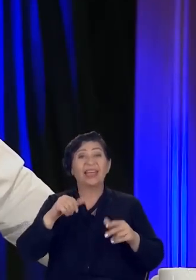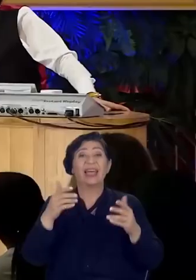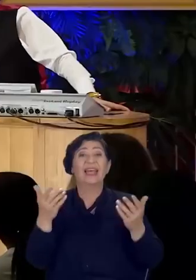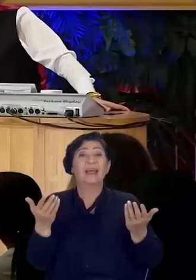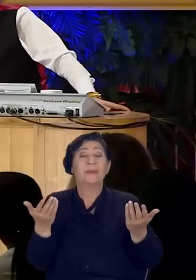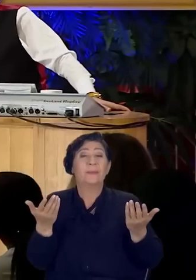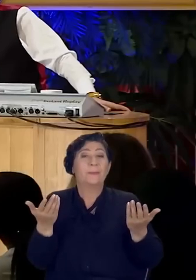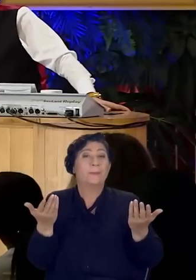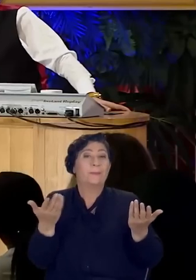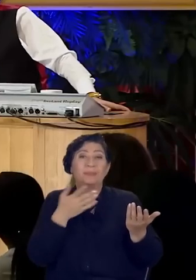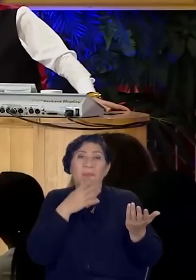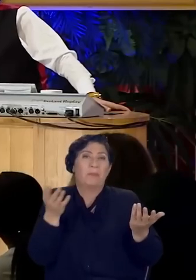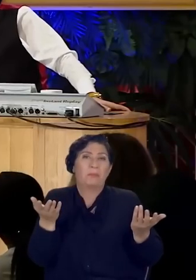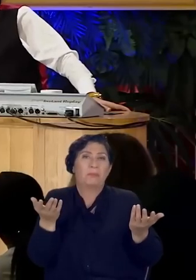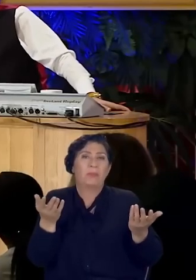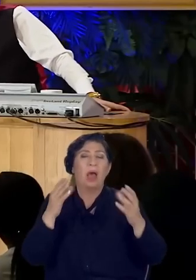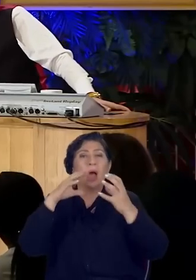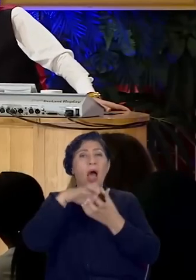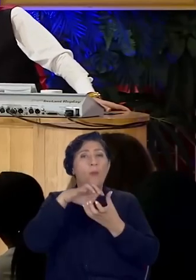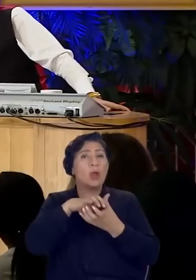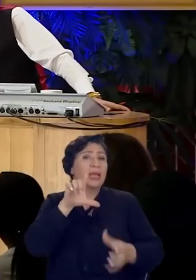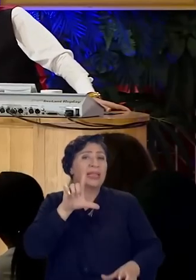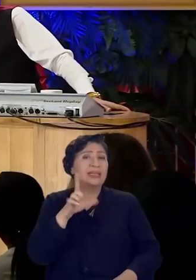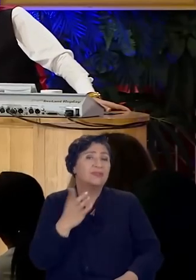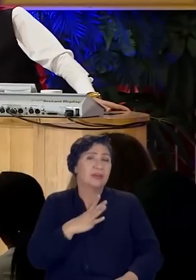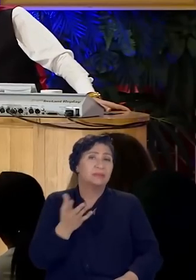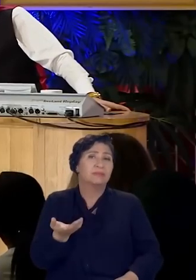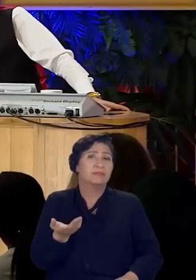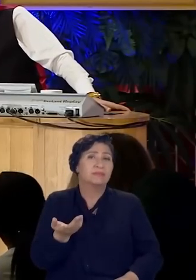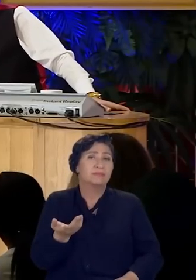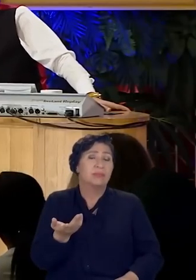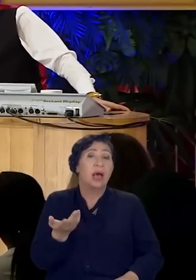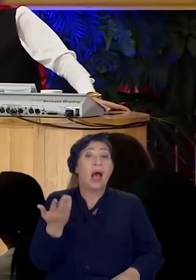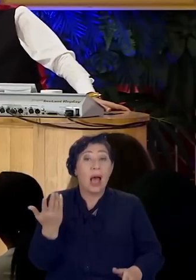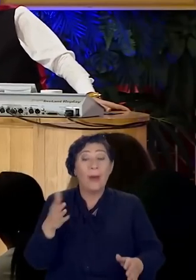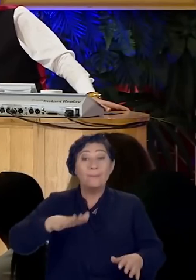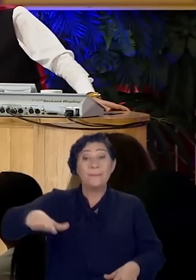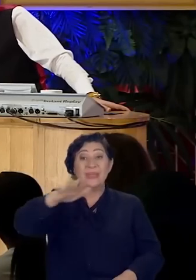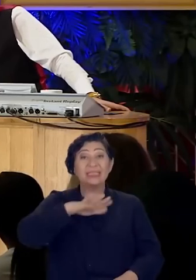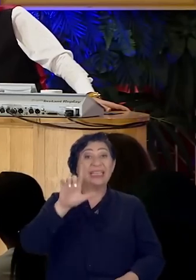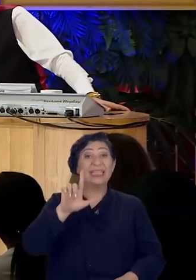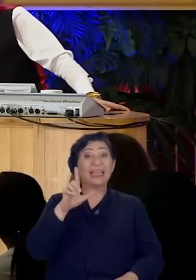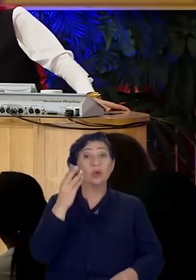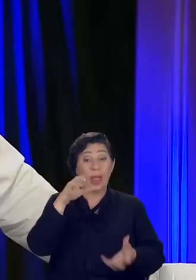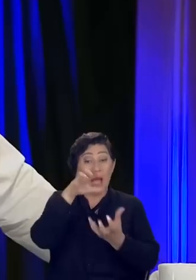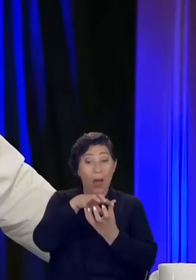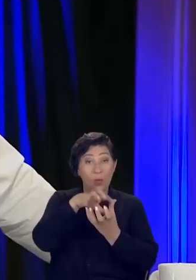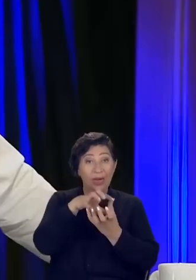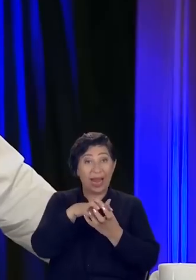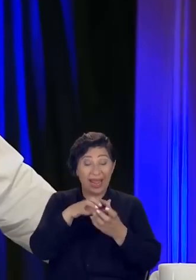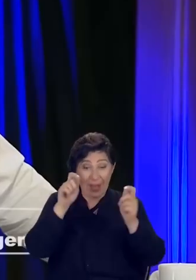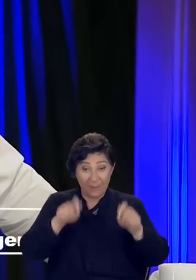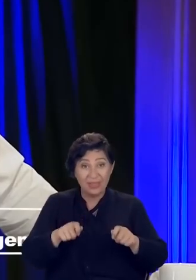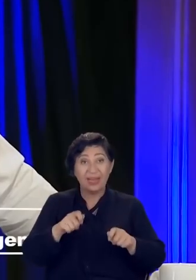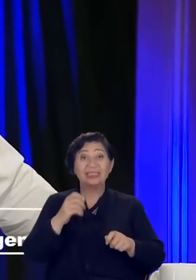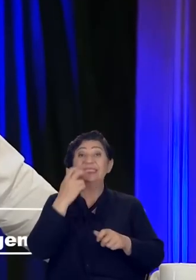da ne bileyim hamburgere de ihtiyacı var. Ama piyasanın ihtiyacı olan hamburgerleri